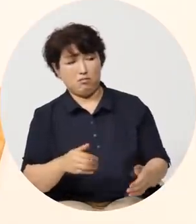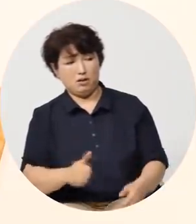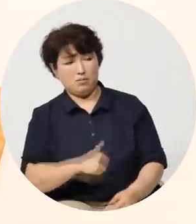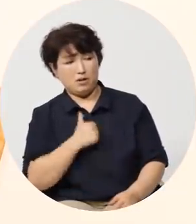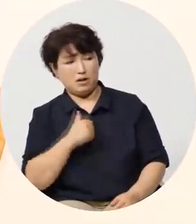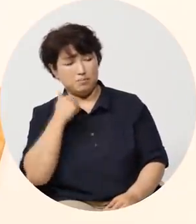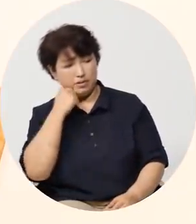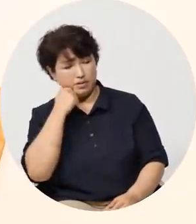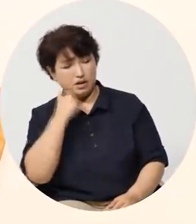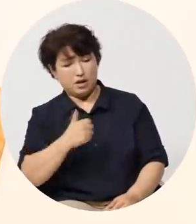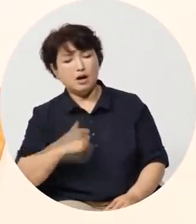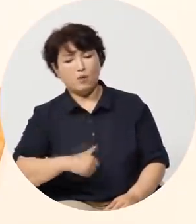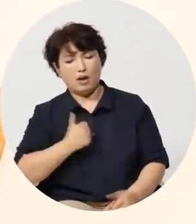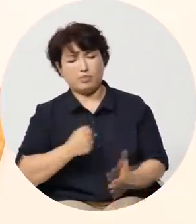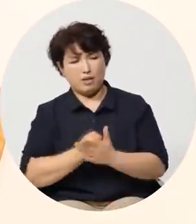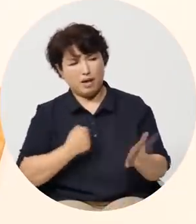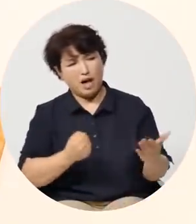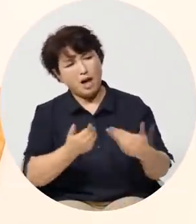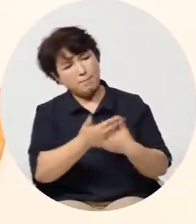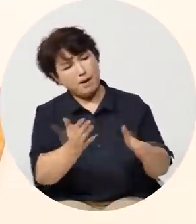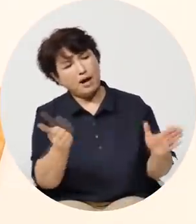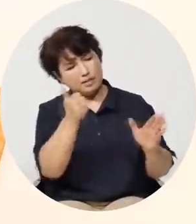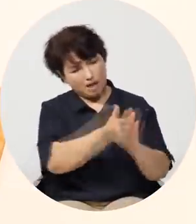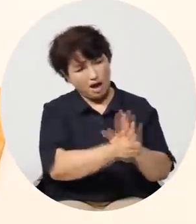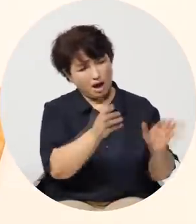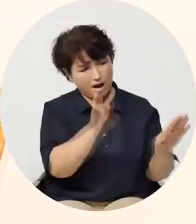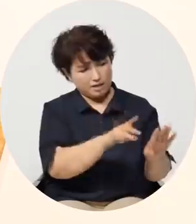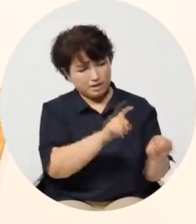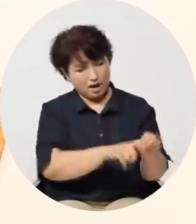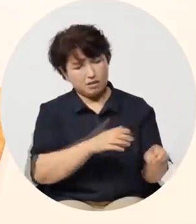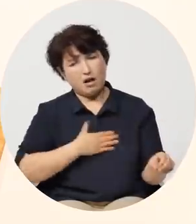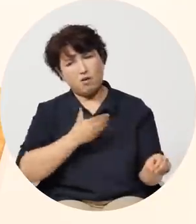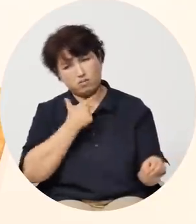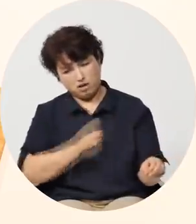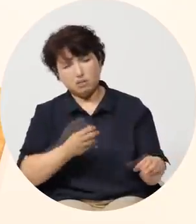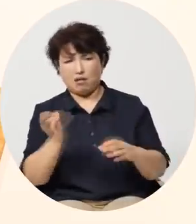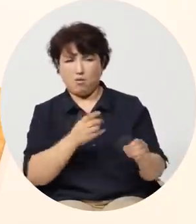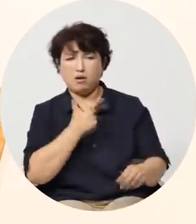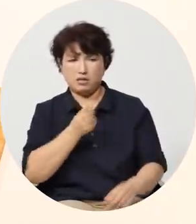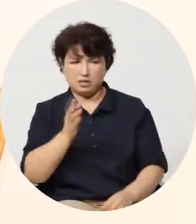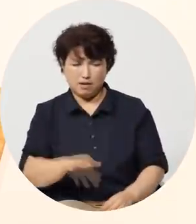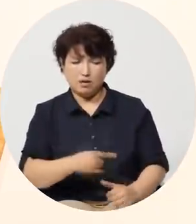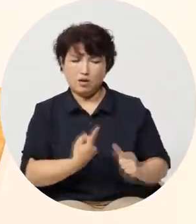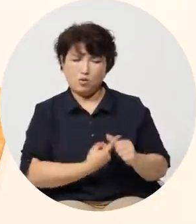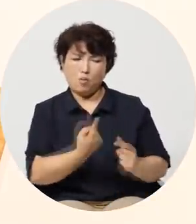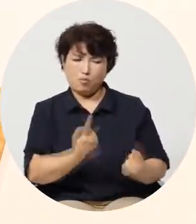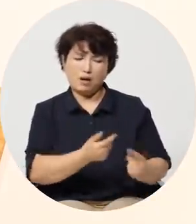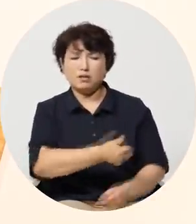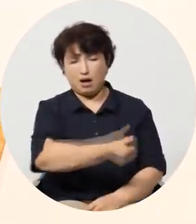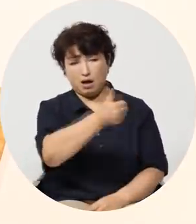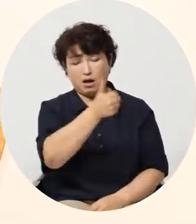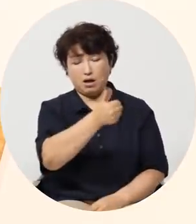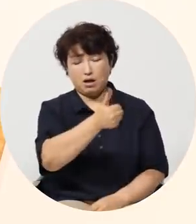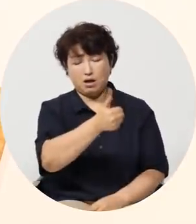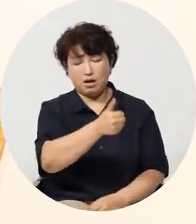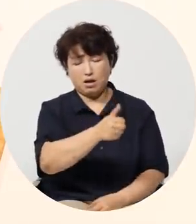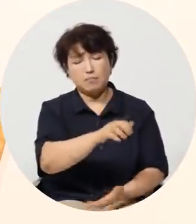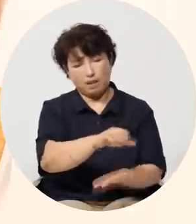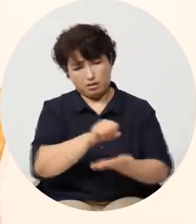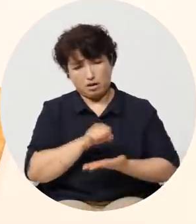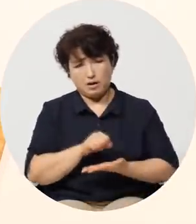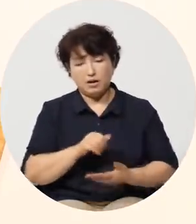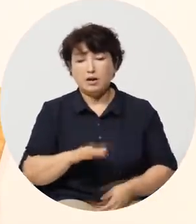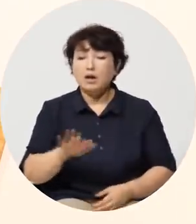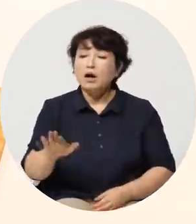이겨서 방에 들어갔구나. 내 바라는 거는 같이 대화하면 좋겠지만은, 그래도 욕하는 것보단 낫다. 이렇게 받아들여.